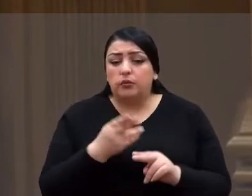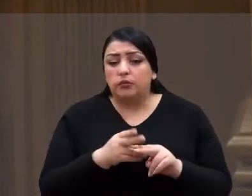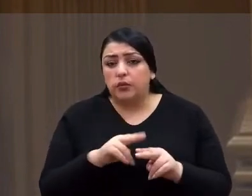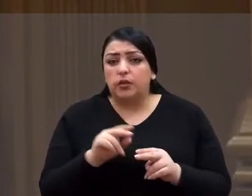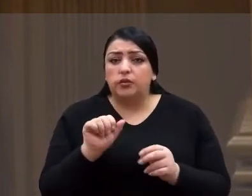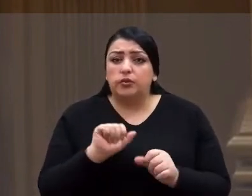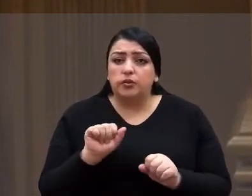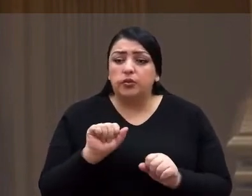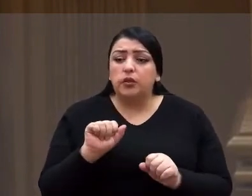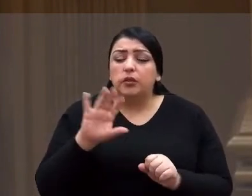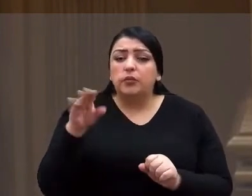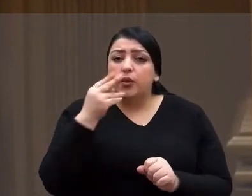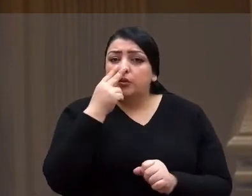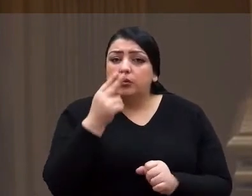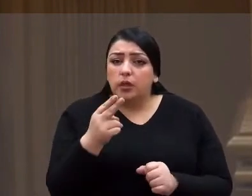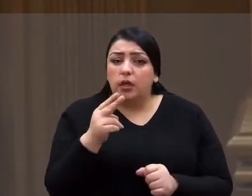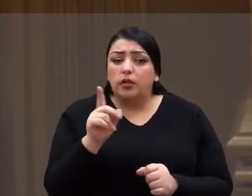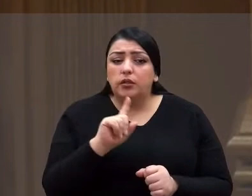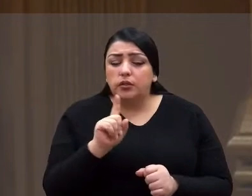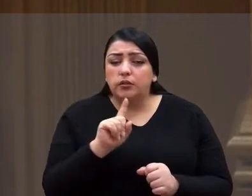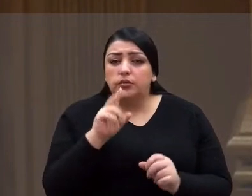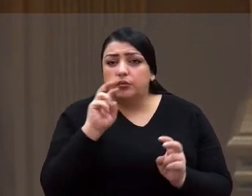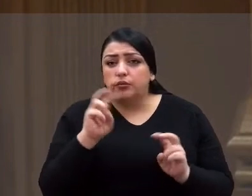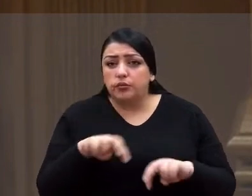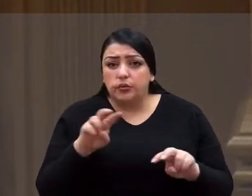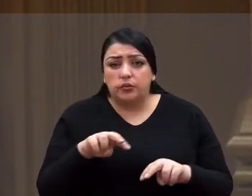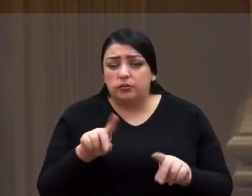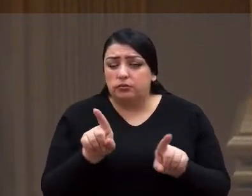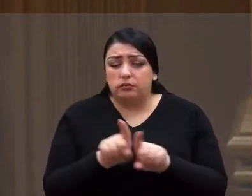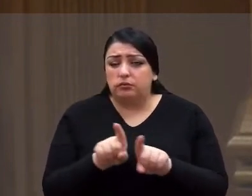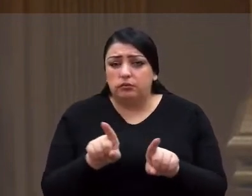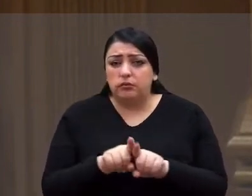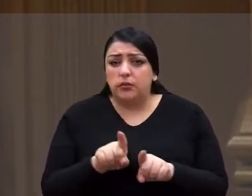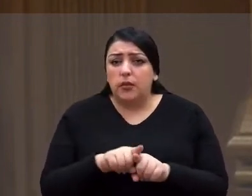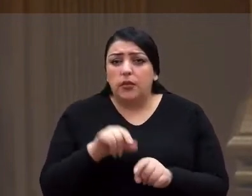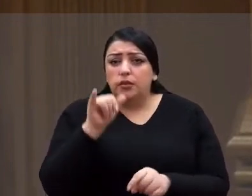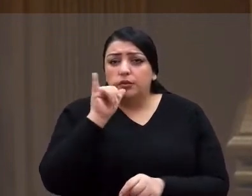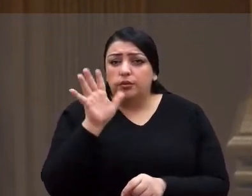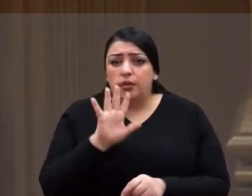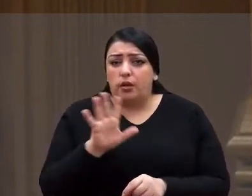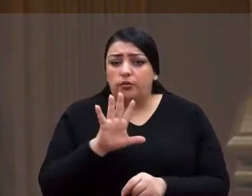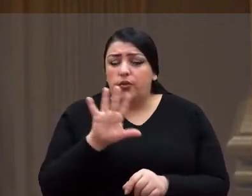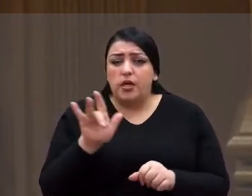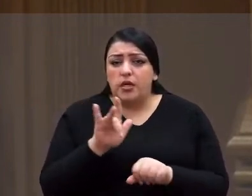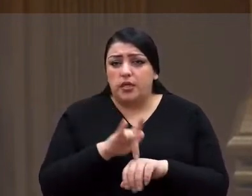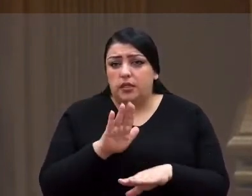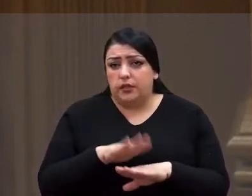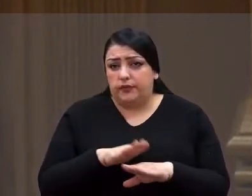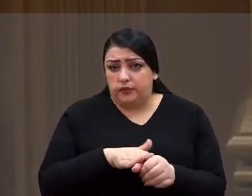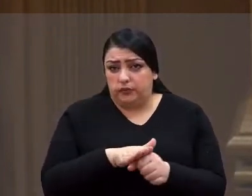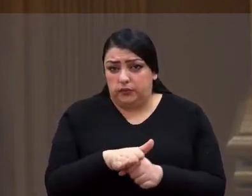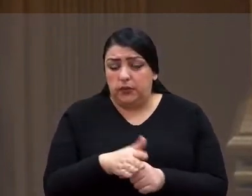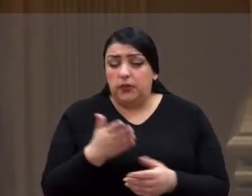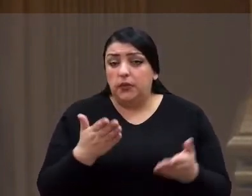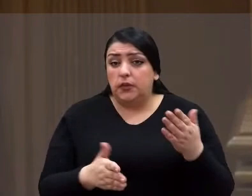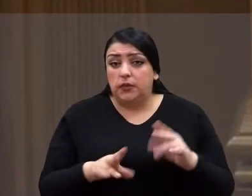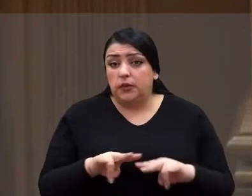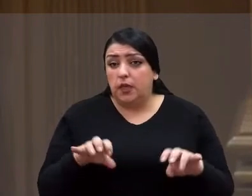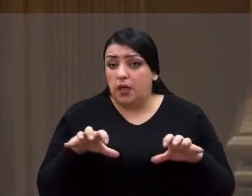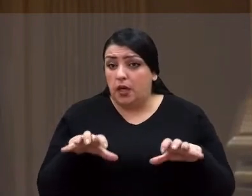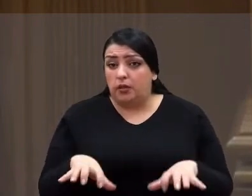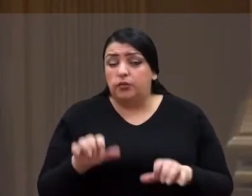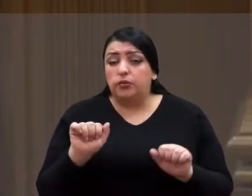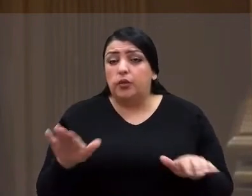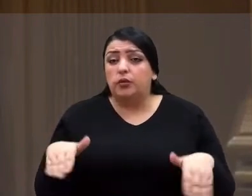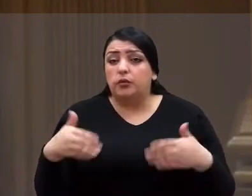ինչ-որ գնահատականներով մենք չենք կարողանա միանշանակ եզրակացության գալ որպես կան։ Եթե նախարարությունը պատրաստ է ներկայացնել